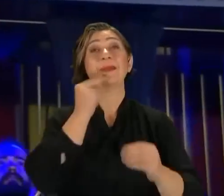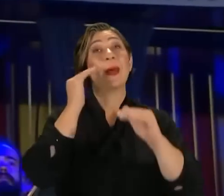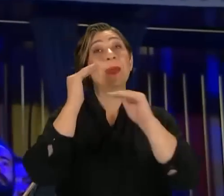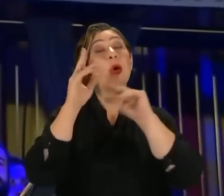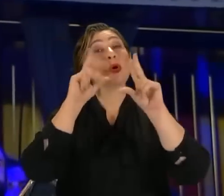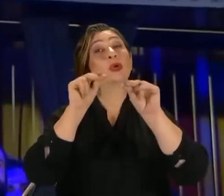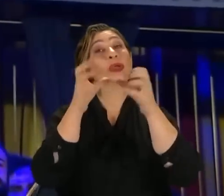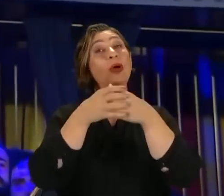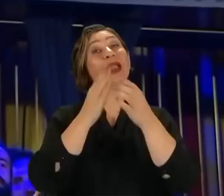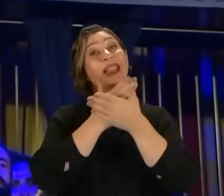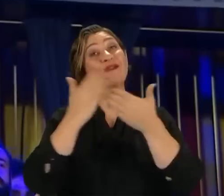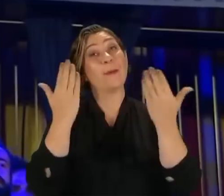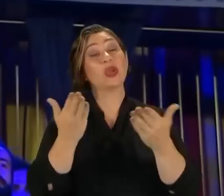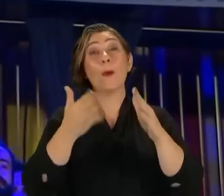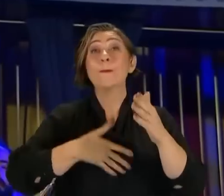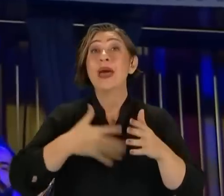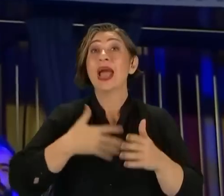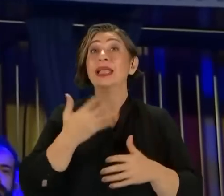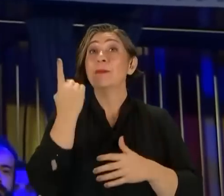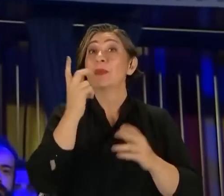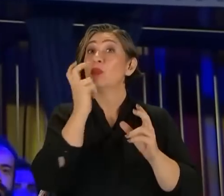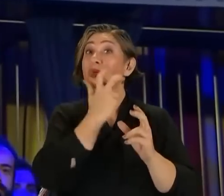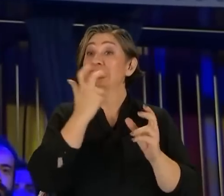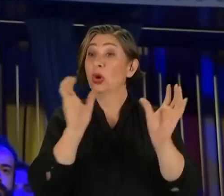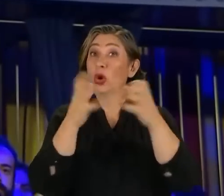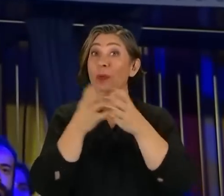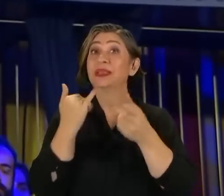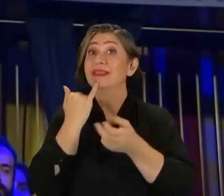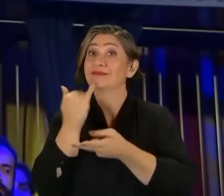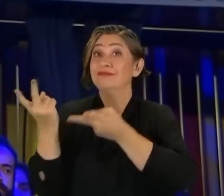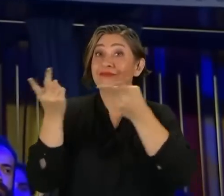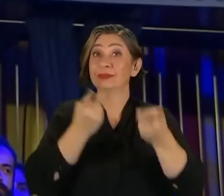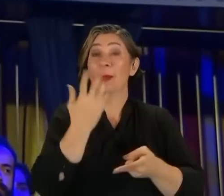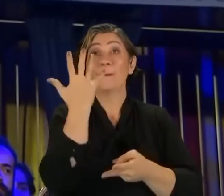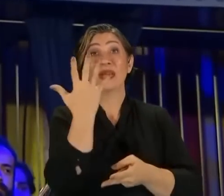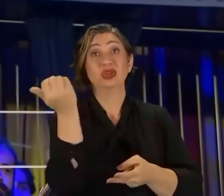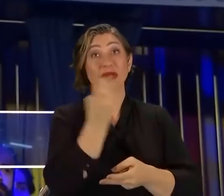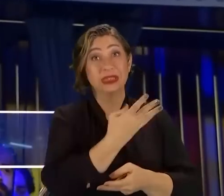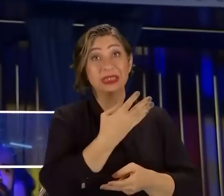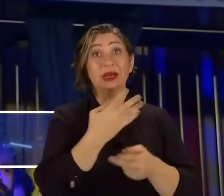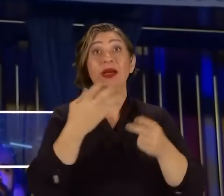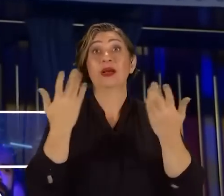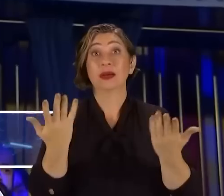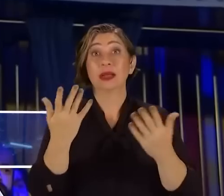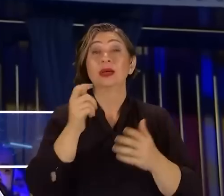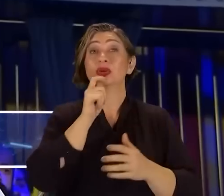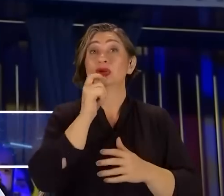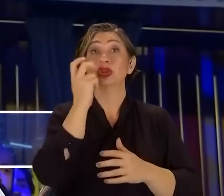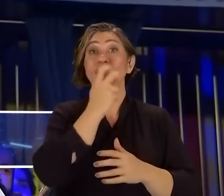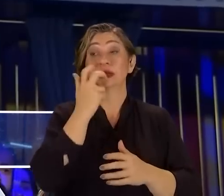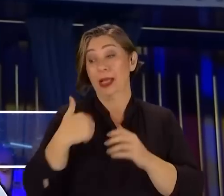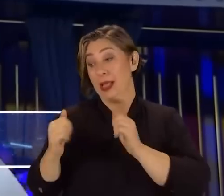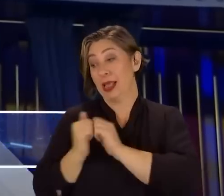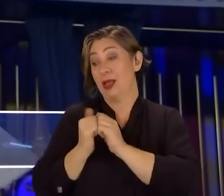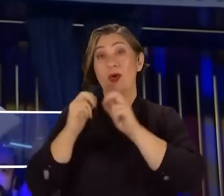Hanımlar beyler, Uykusuzlar Kulübü devam ediyor. Merak ettiğim bir müzik grubunu ağırlıyorum. 5 kişiler ve solist arkadaşım da